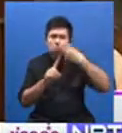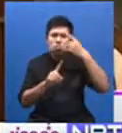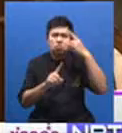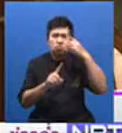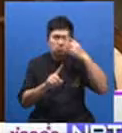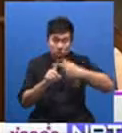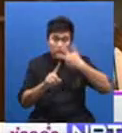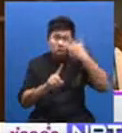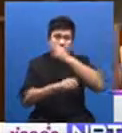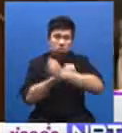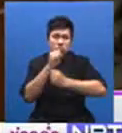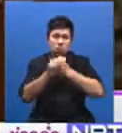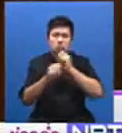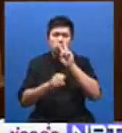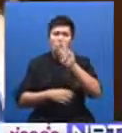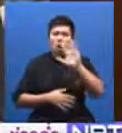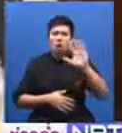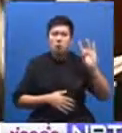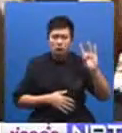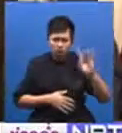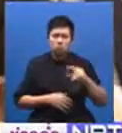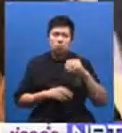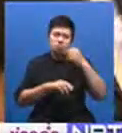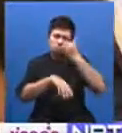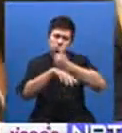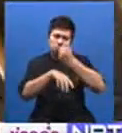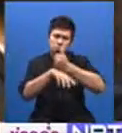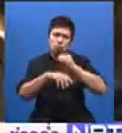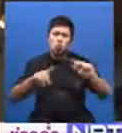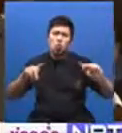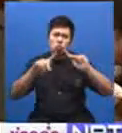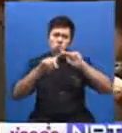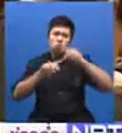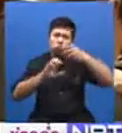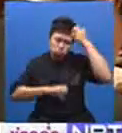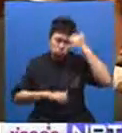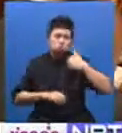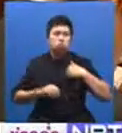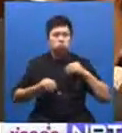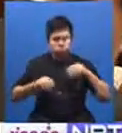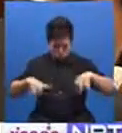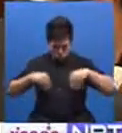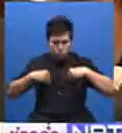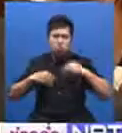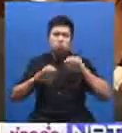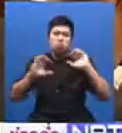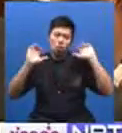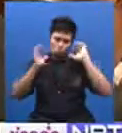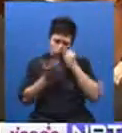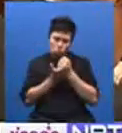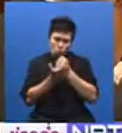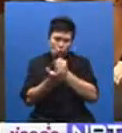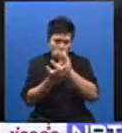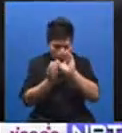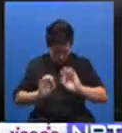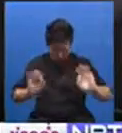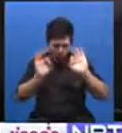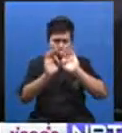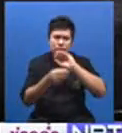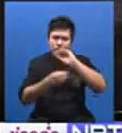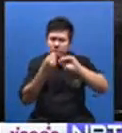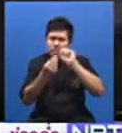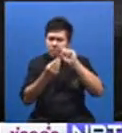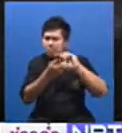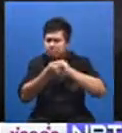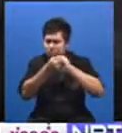โดยรัฐมนตรีว่าการกระทรวงมหาดไทยได้ย้ำว่ารัฐบาลพร้อมสนับสนุนให้เกิดความสัมพันธ์และความร่วมมือทางด้านเศรษฐกิจ